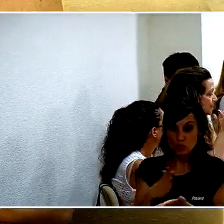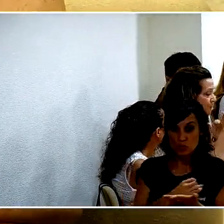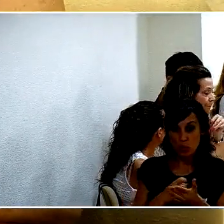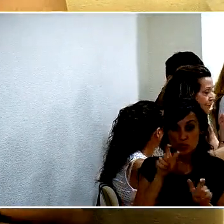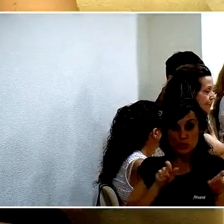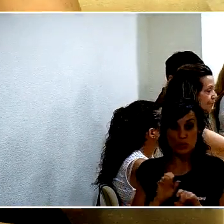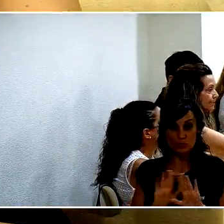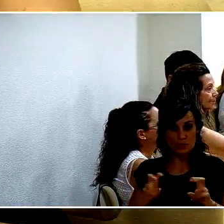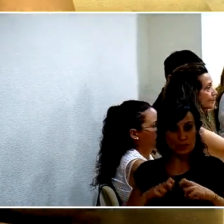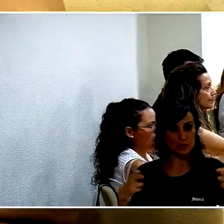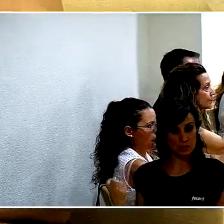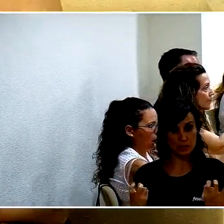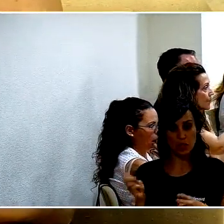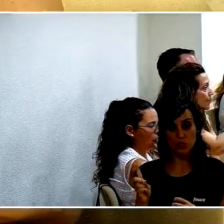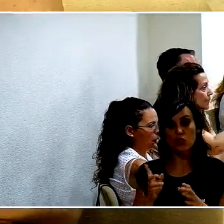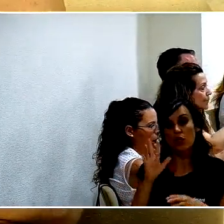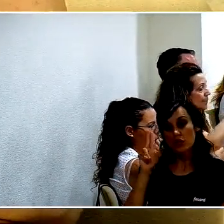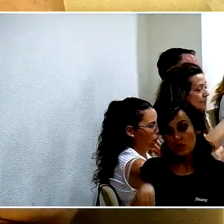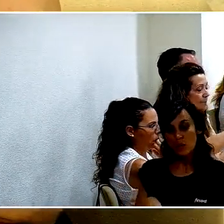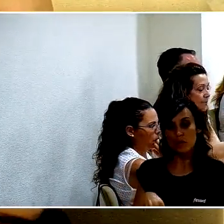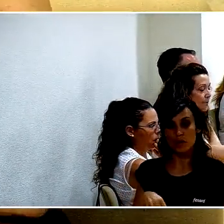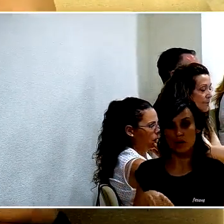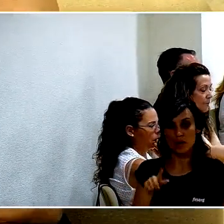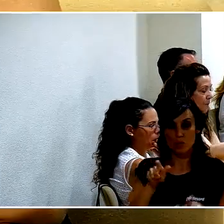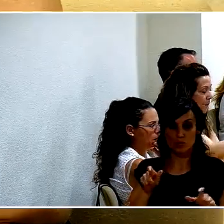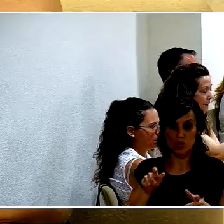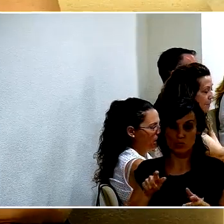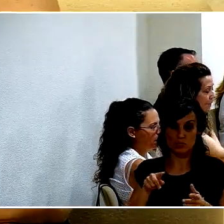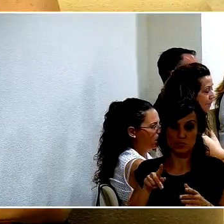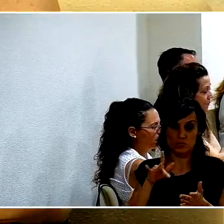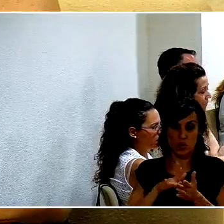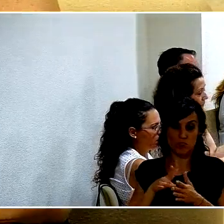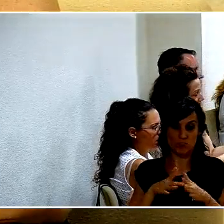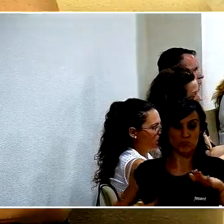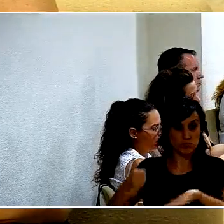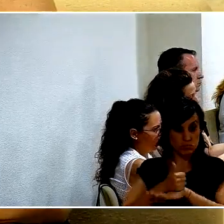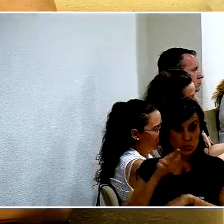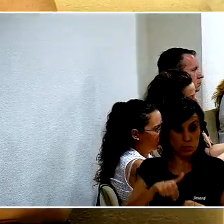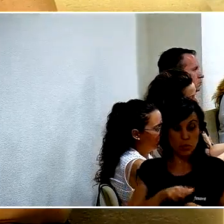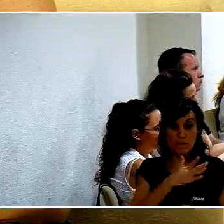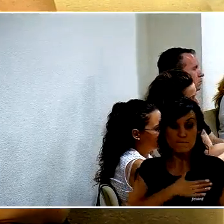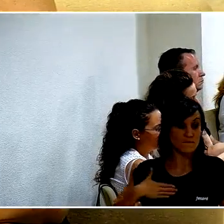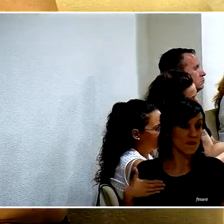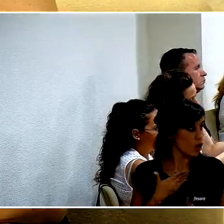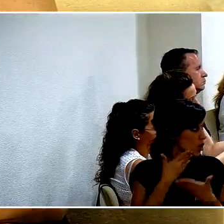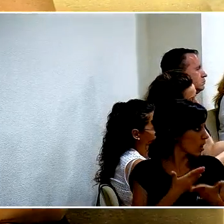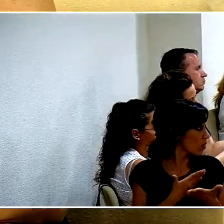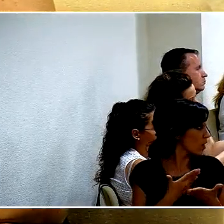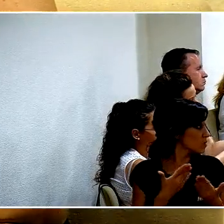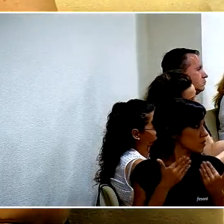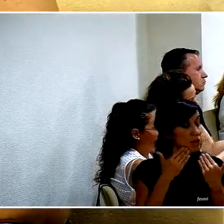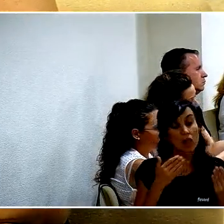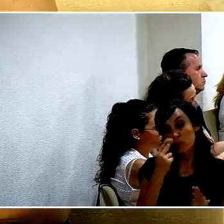que estem així sentades, sinó també les que estan a la tribuna. Així és que vull agrair-li públicament